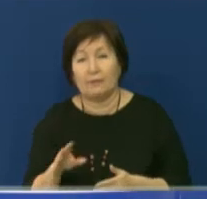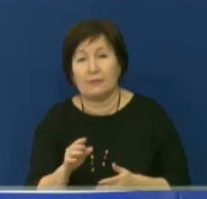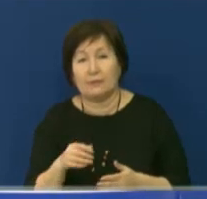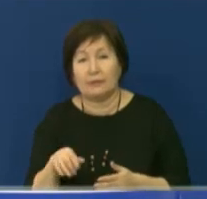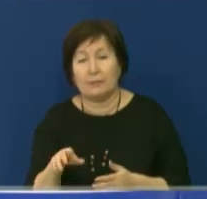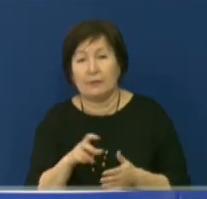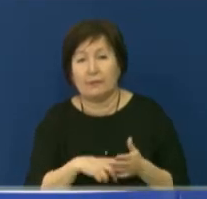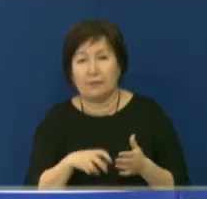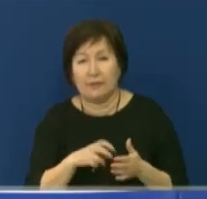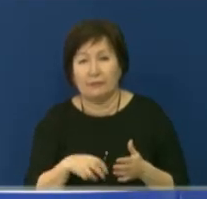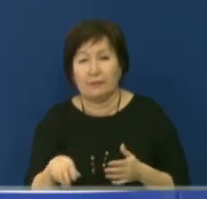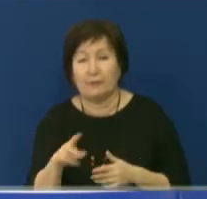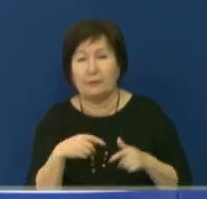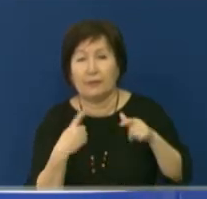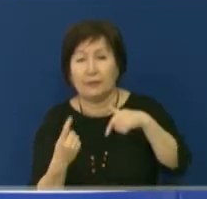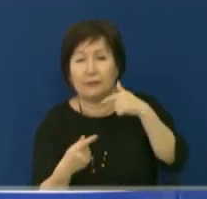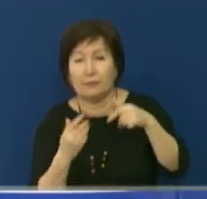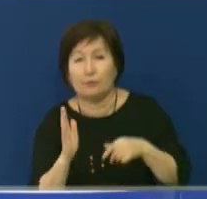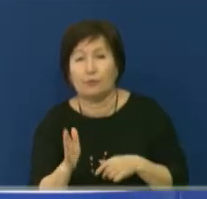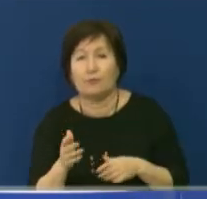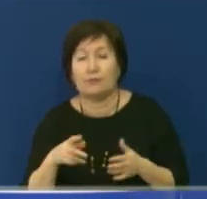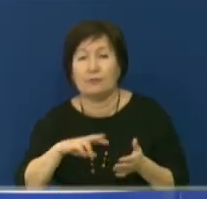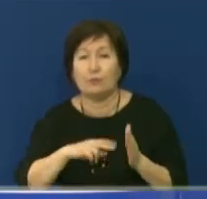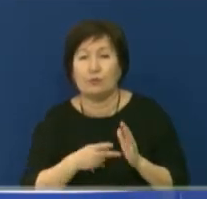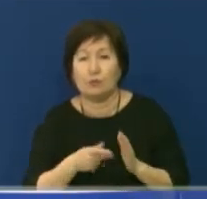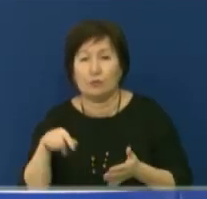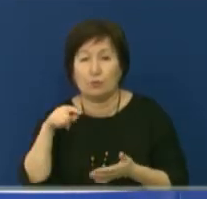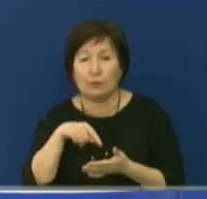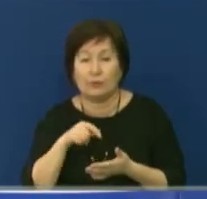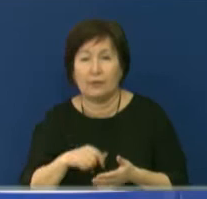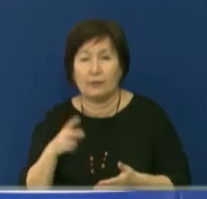проекты будут внесены в бюджет города на 2022 год.